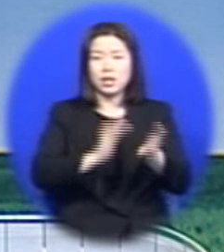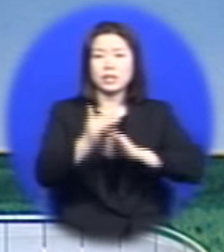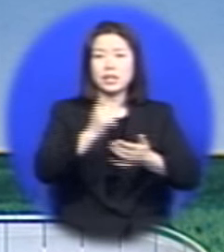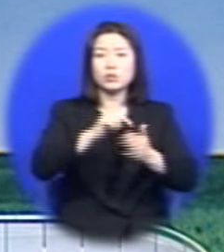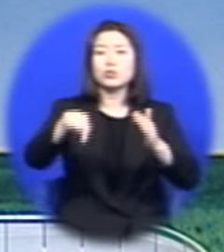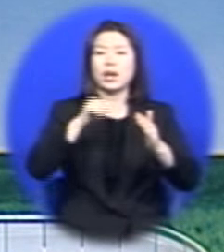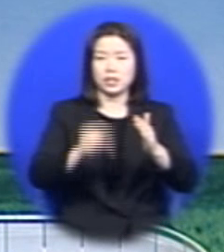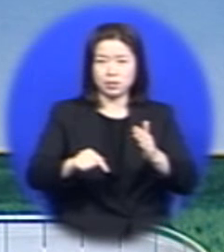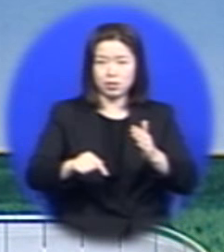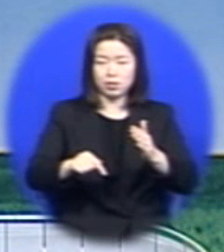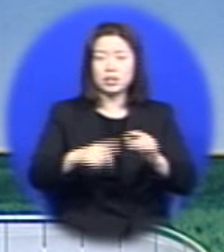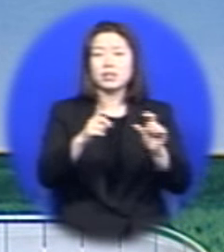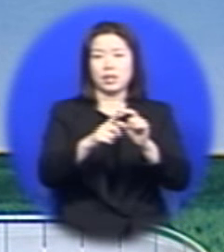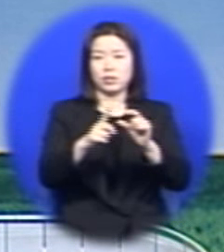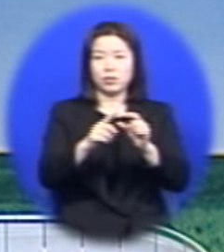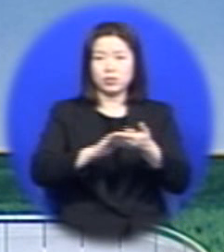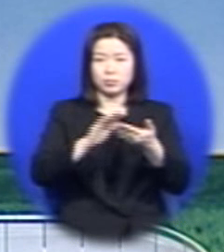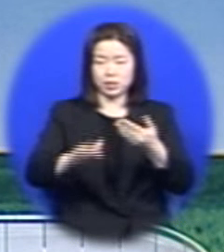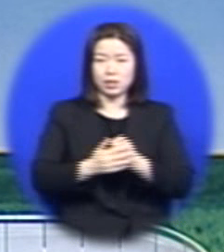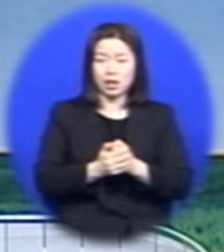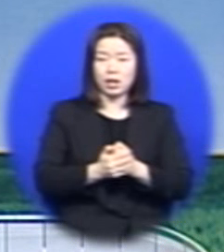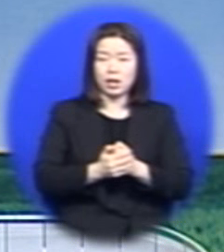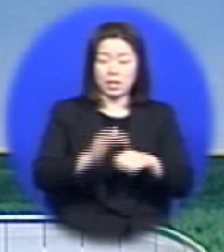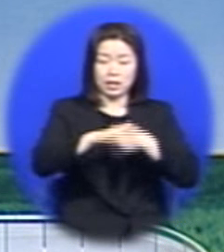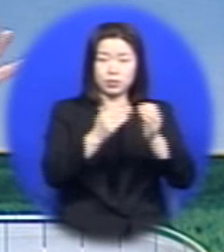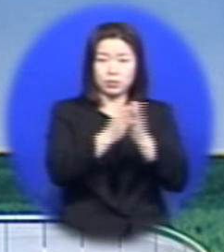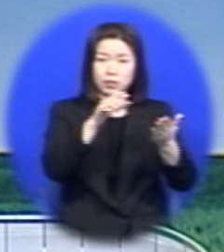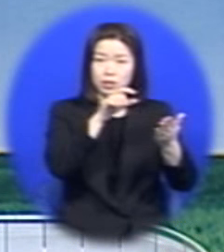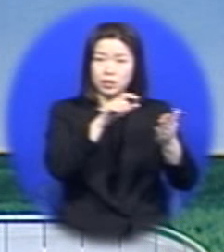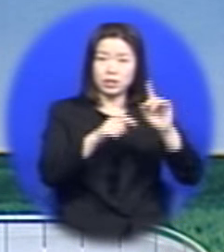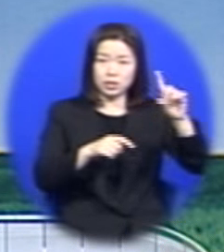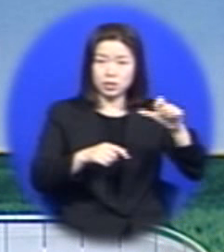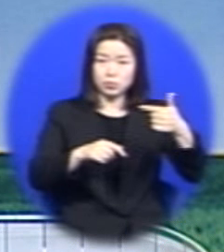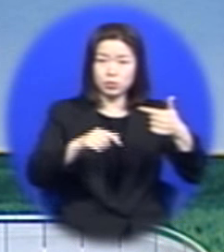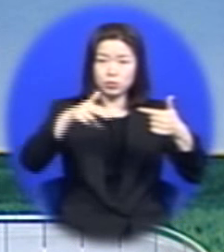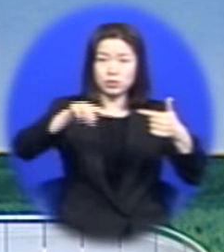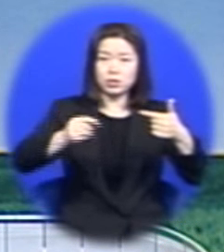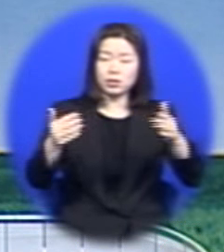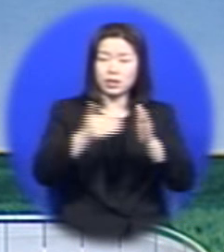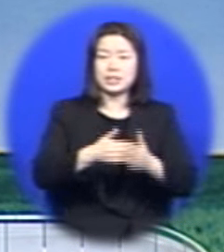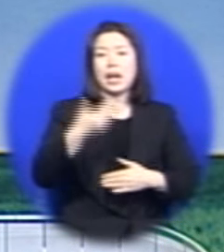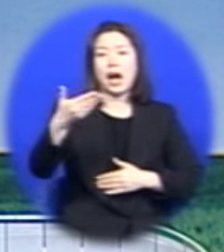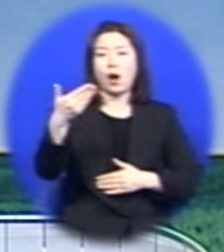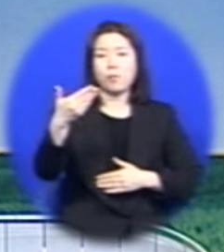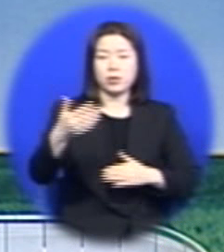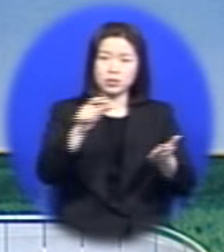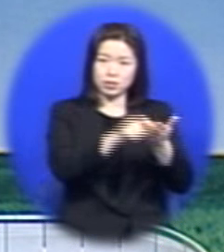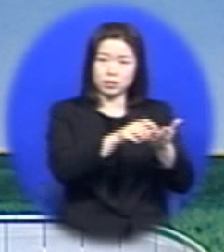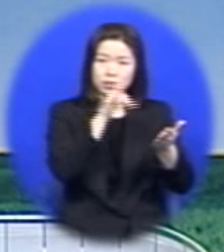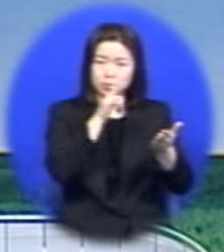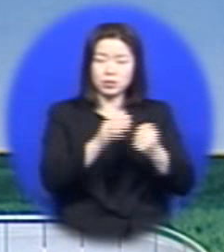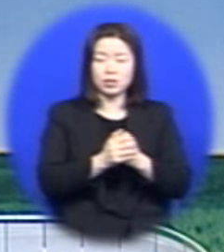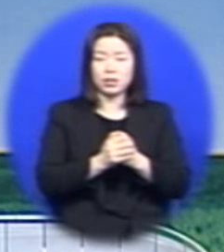안에서 라는 단어입니다. 아홉 번 나옵니다. 오늘 이 16절까지 아홉 번 나와요. 사도